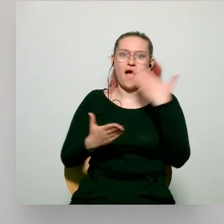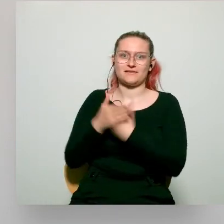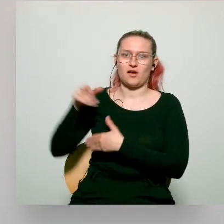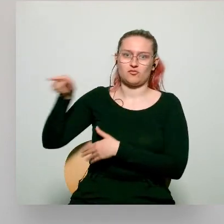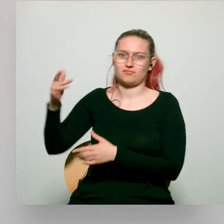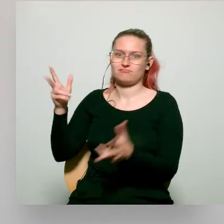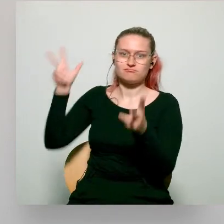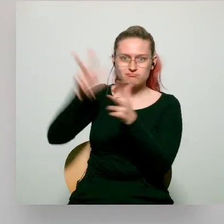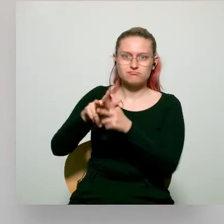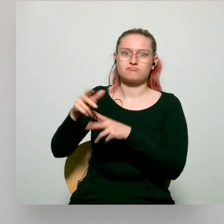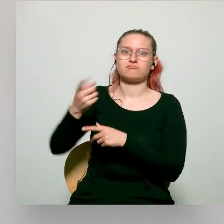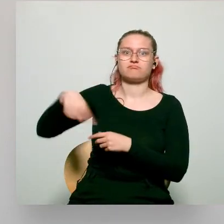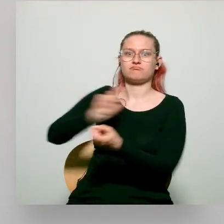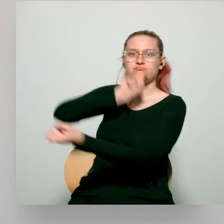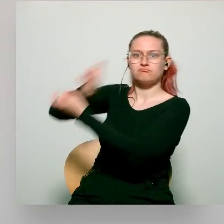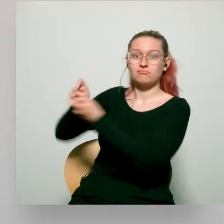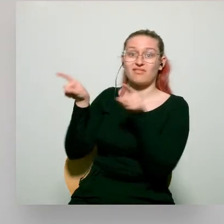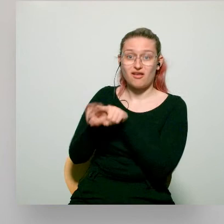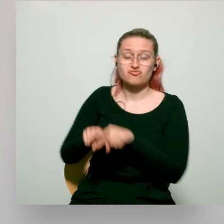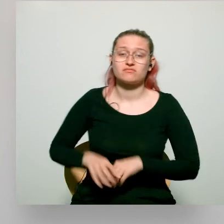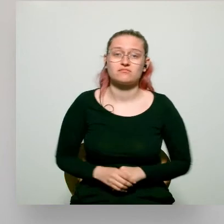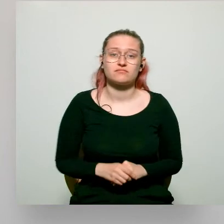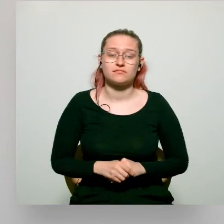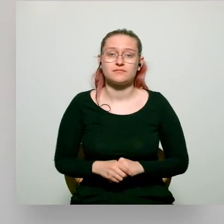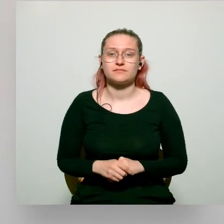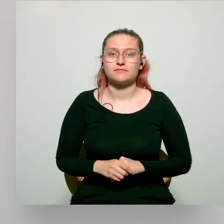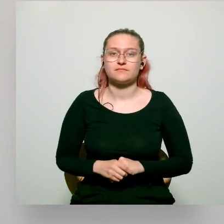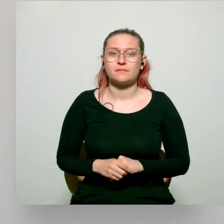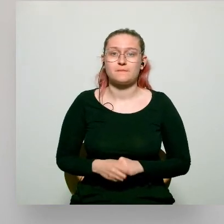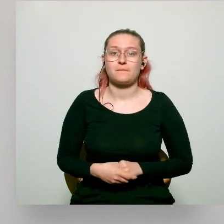Należy pamiętać także, że wszystkie te rewolucje były ruchem